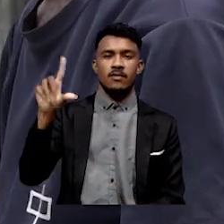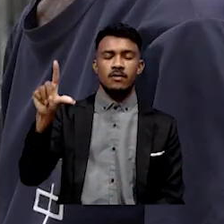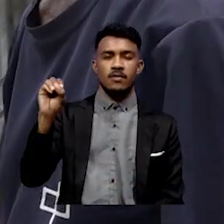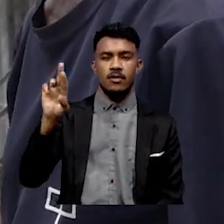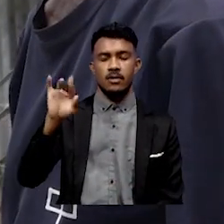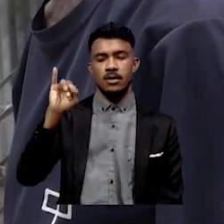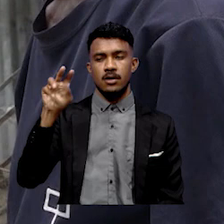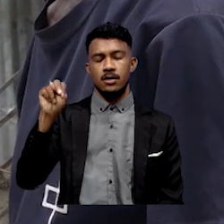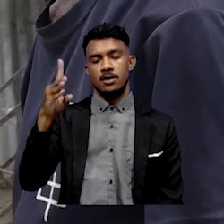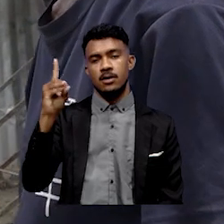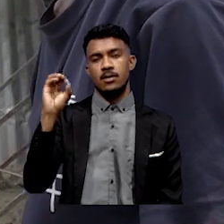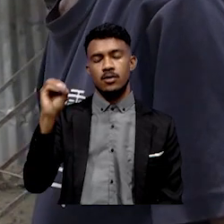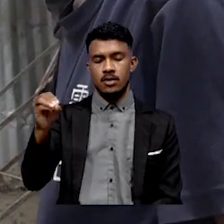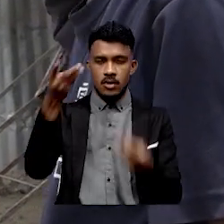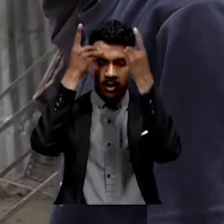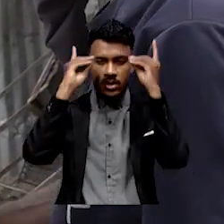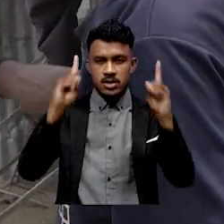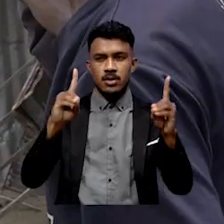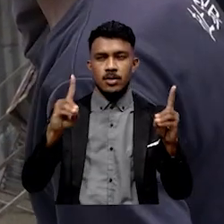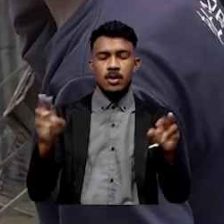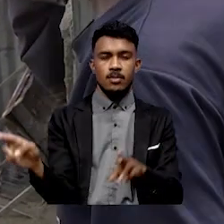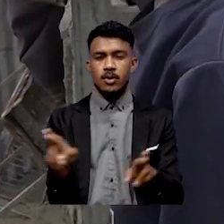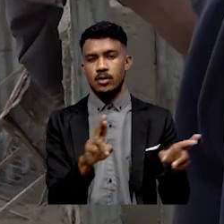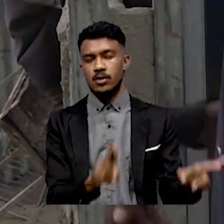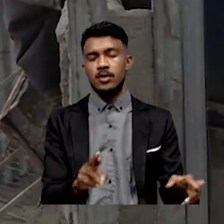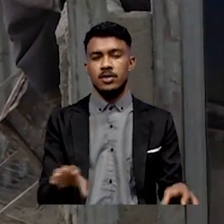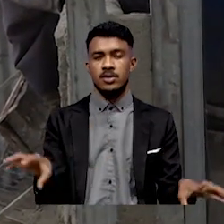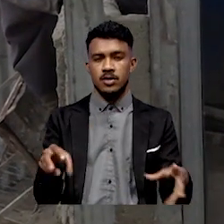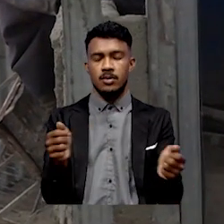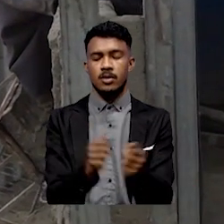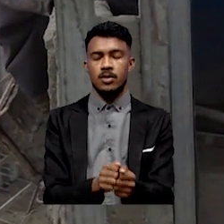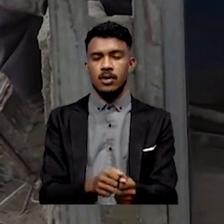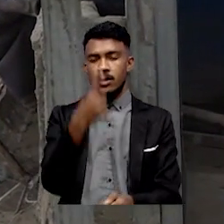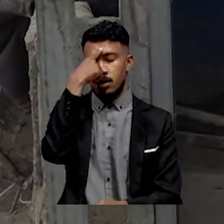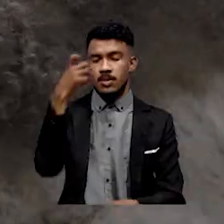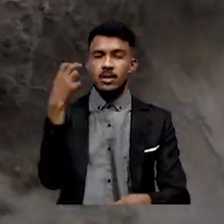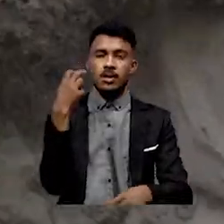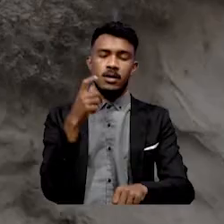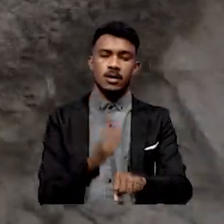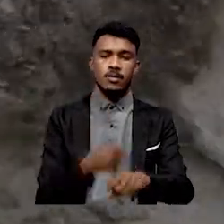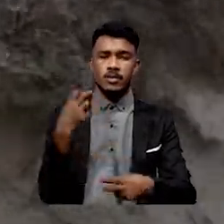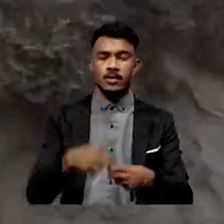sira, nia pronto atu kopera tamba situasaun difisil nebe nia honia kaben hasoru.